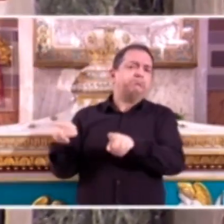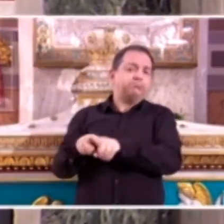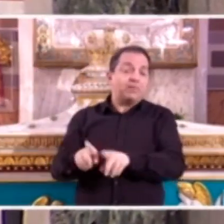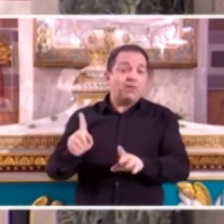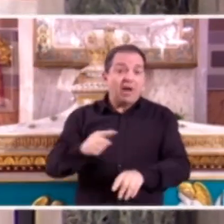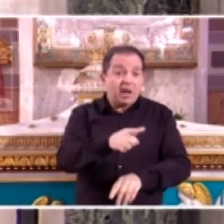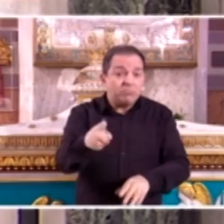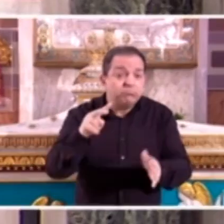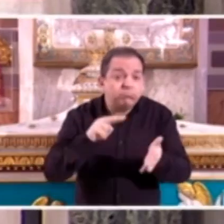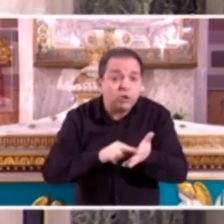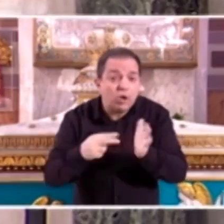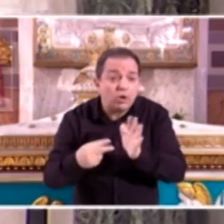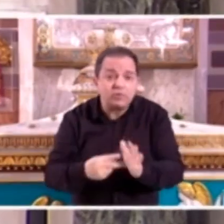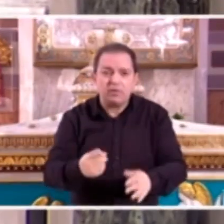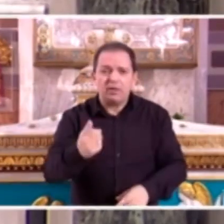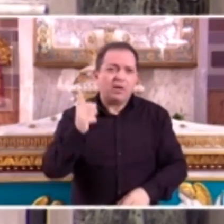Φεύγετε την πορνή.